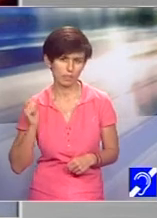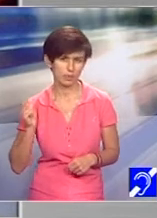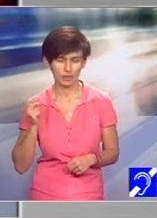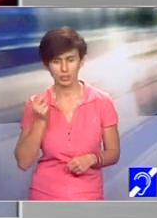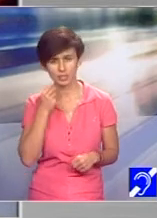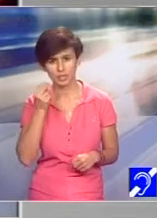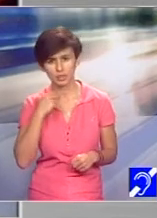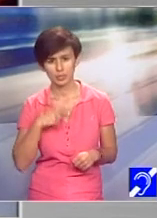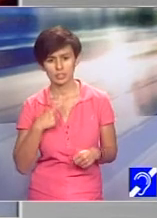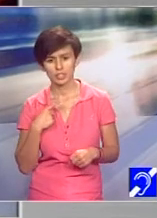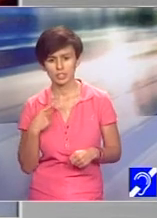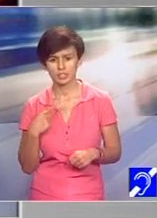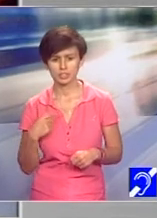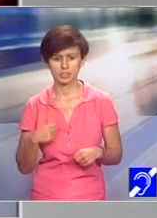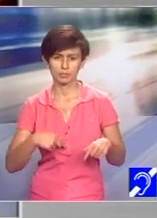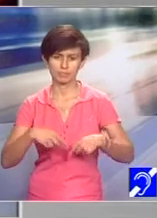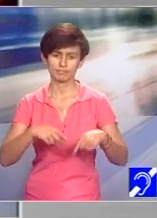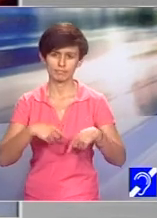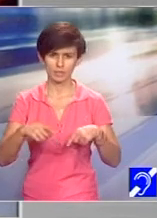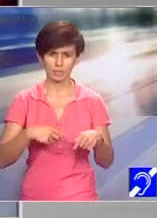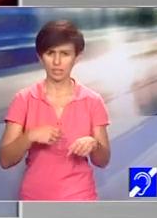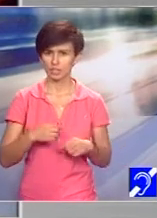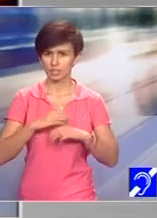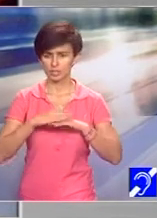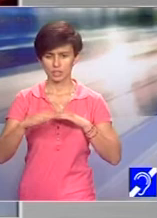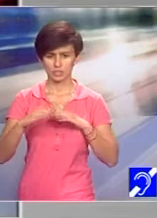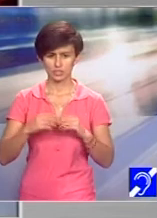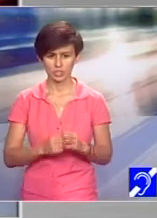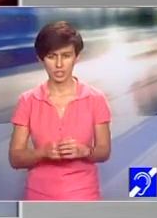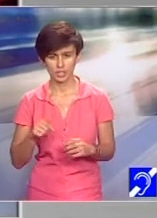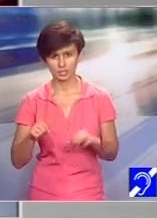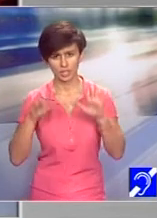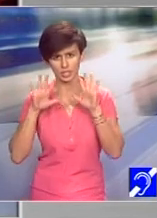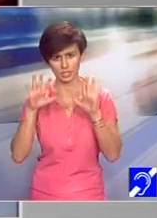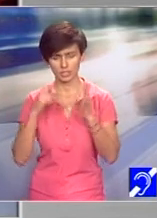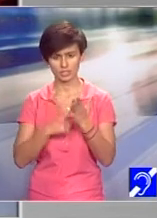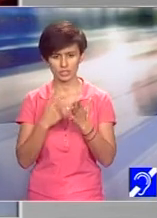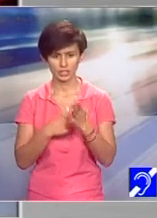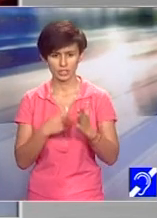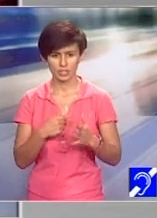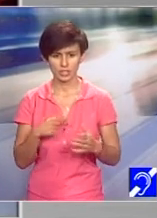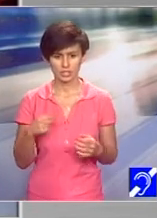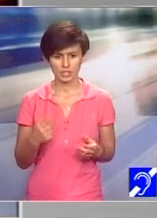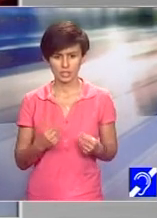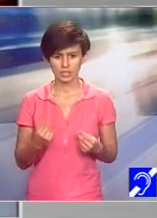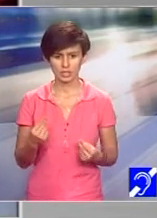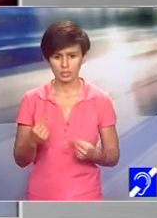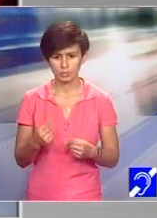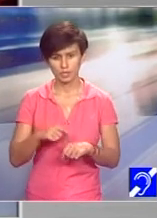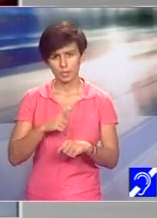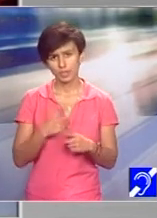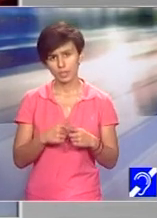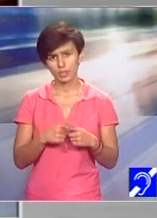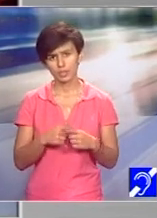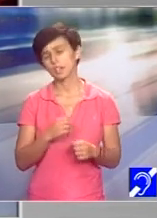tot timpul pe teren. 4-5 cazuri. În acele 10 solicitări, vă dați seama că de multe ori face 200 și ceva de kilometri. Mergem